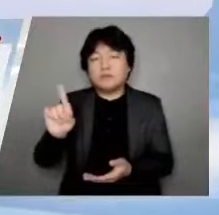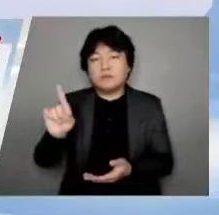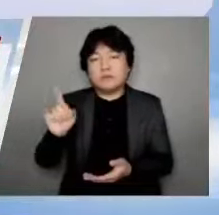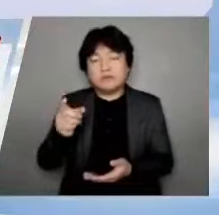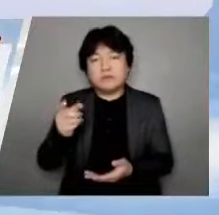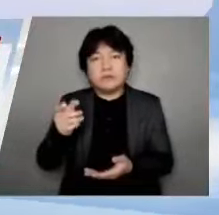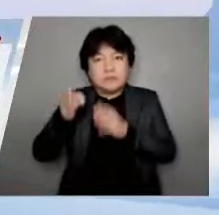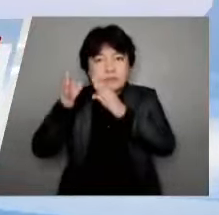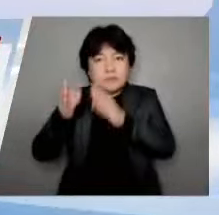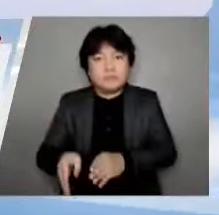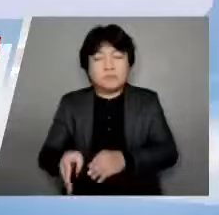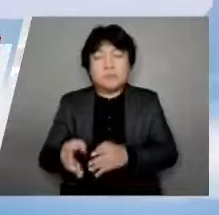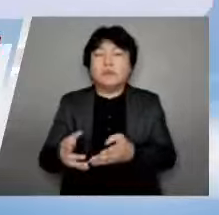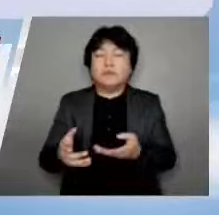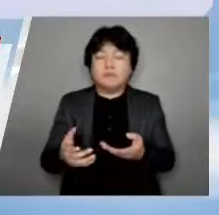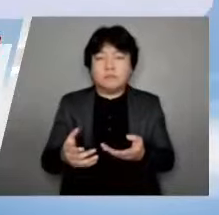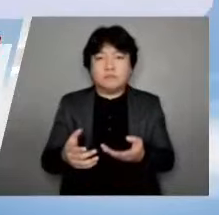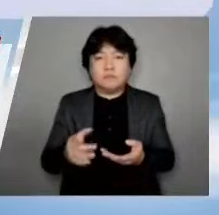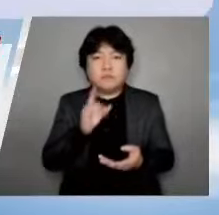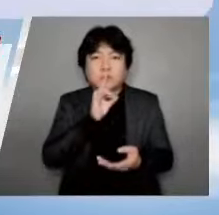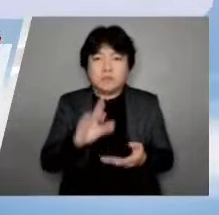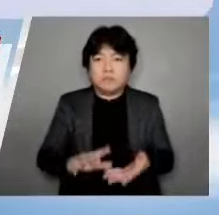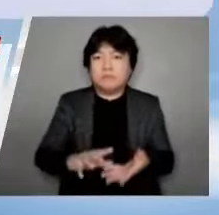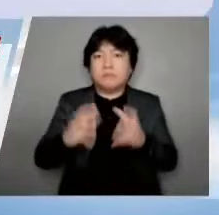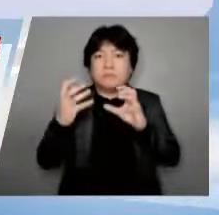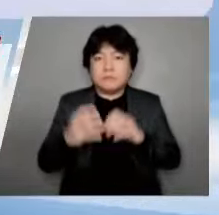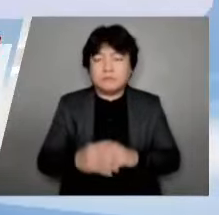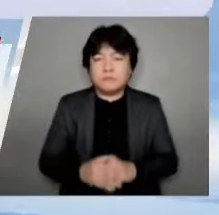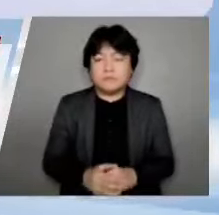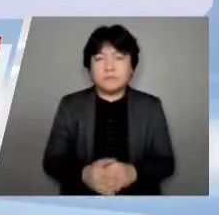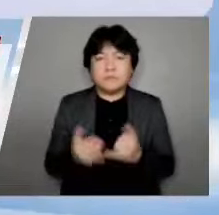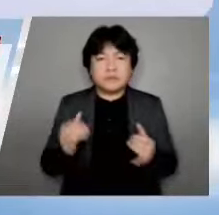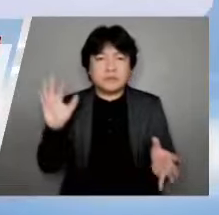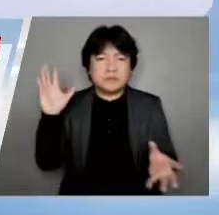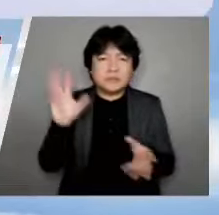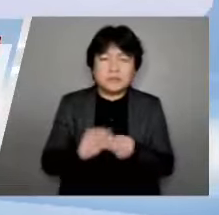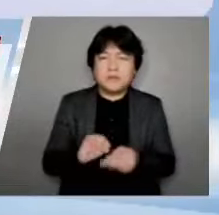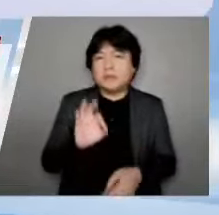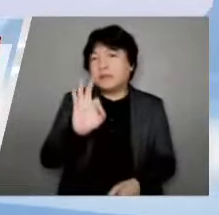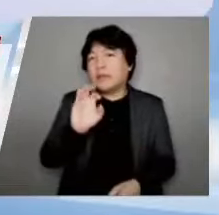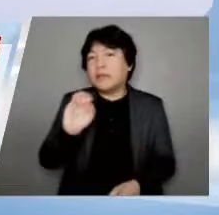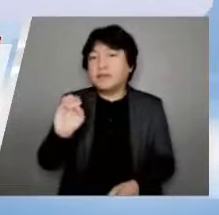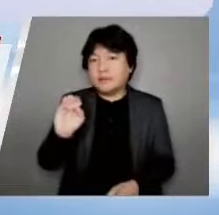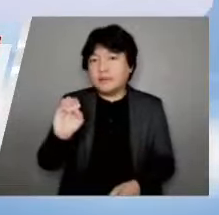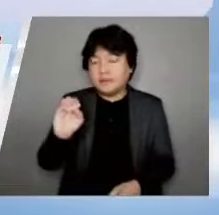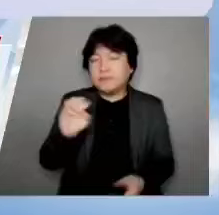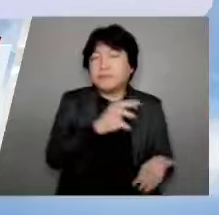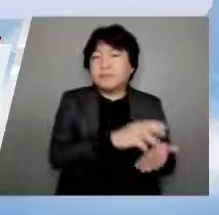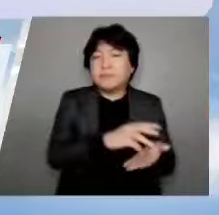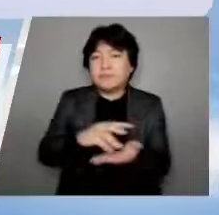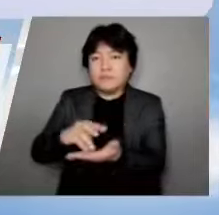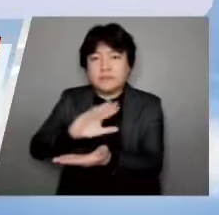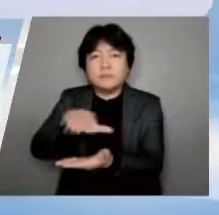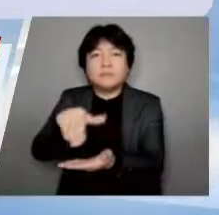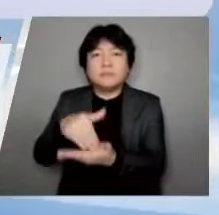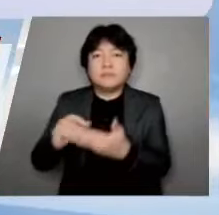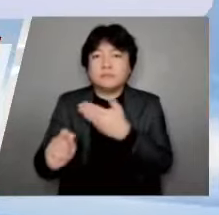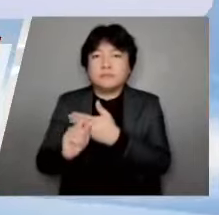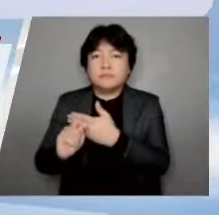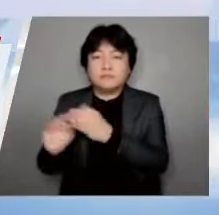individual. At sa ngayon, ma'am, we have a total of 90 evacuation centers catering to